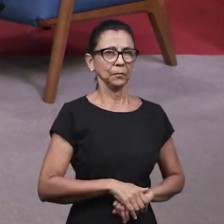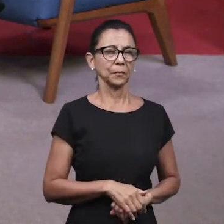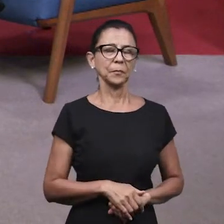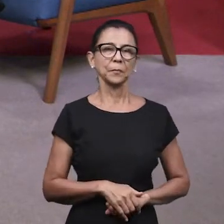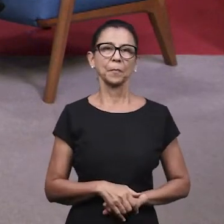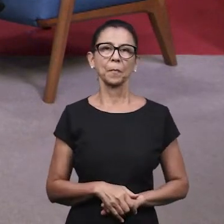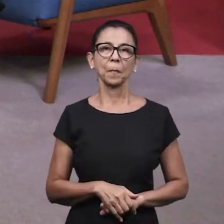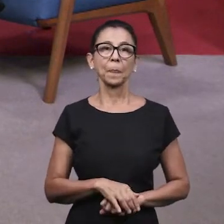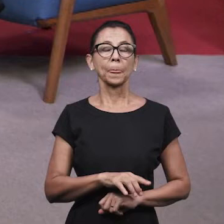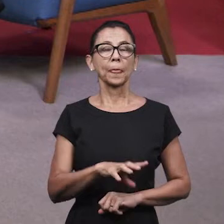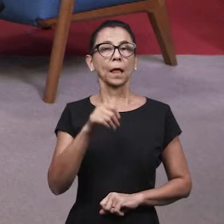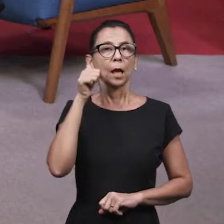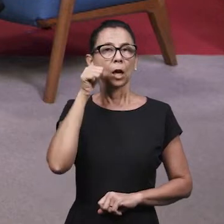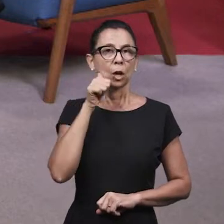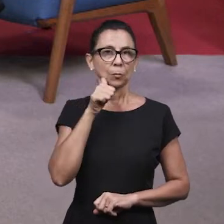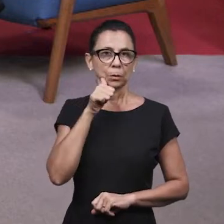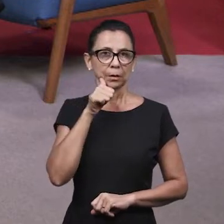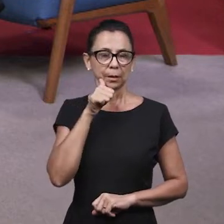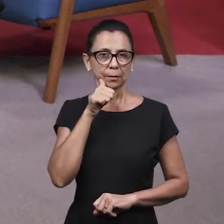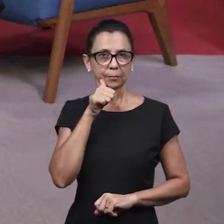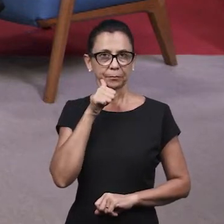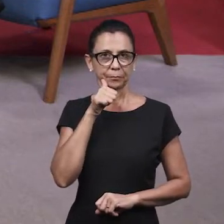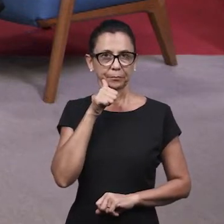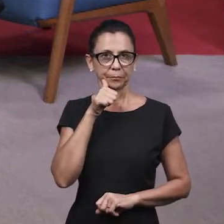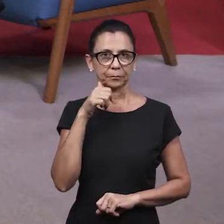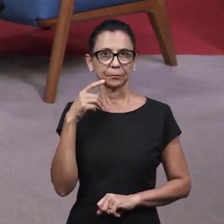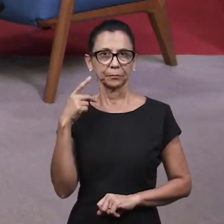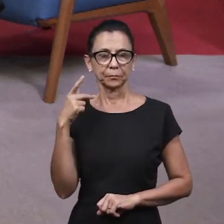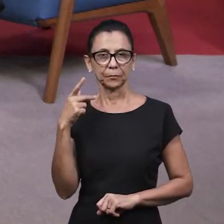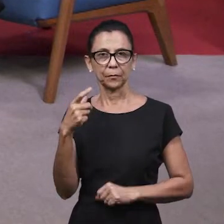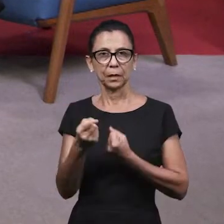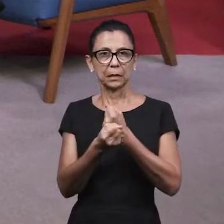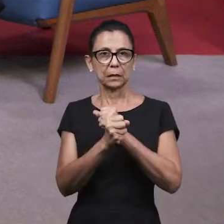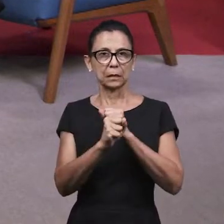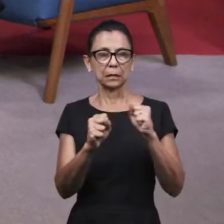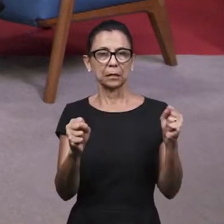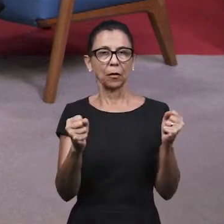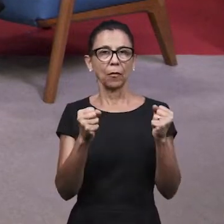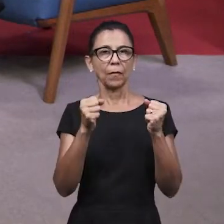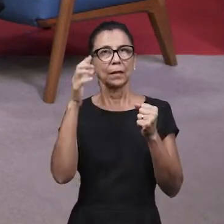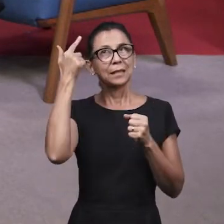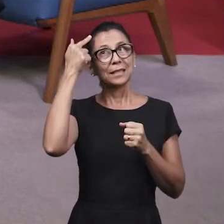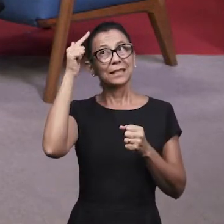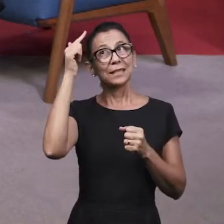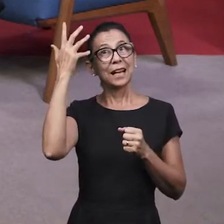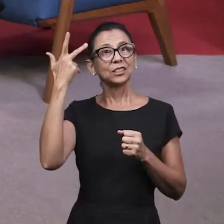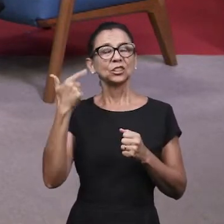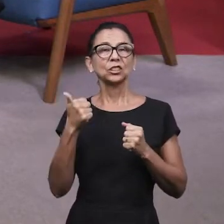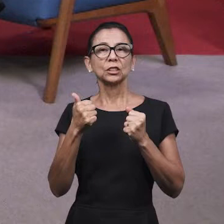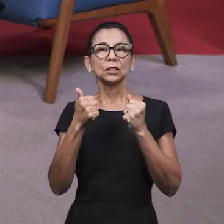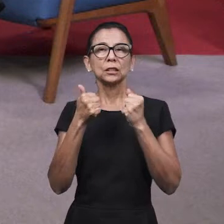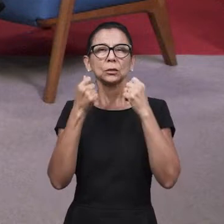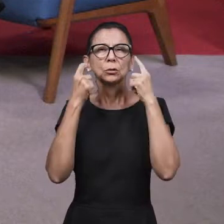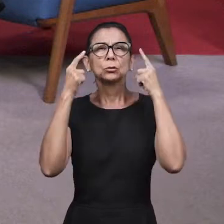7 jours. Et Samson, il a fini pour révéler le mystère.